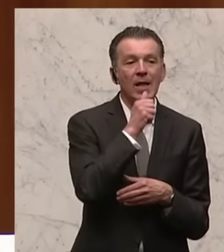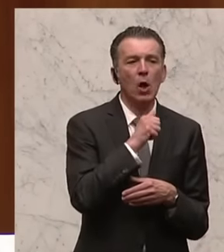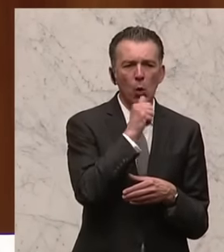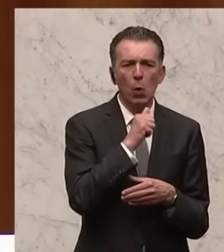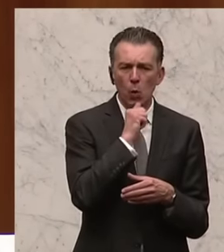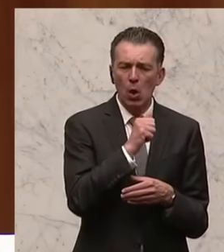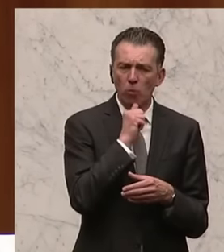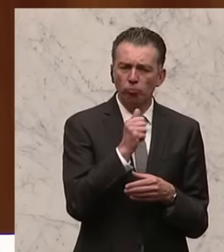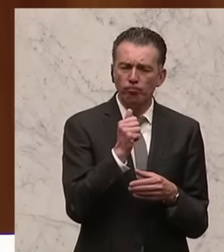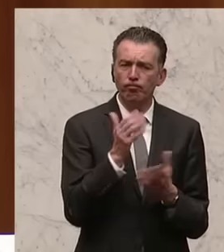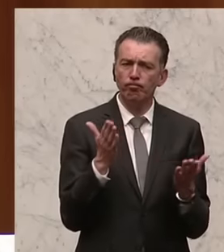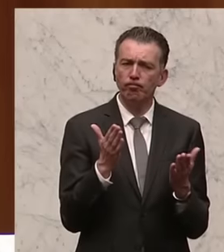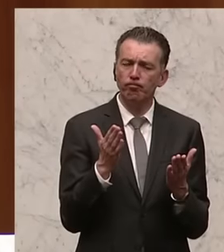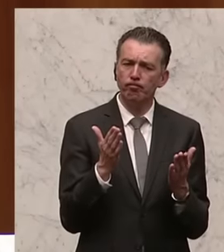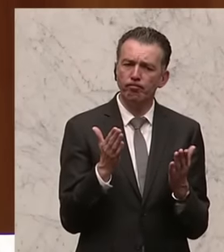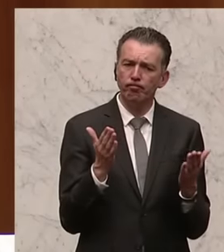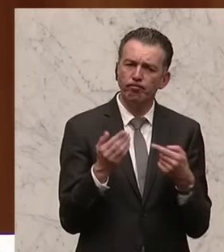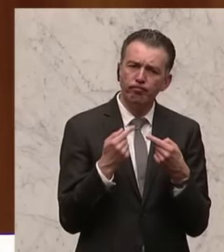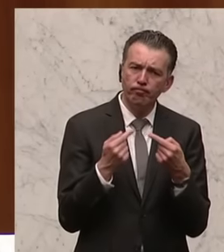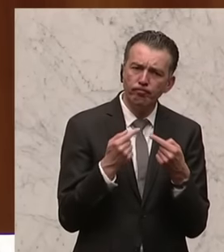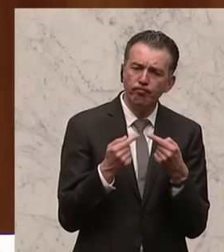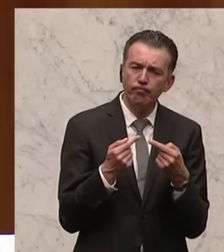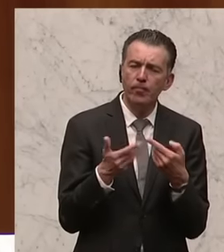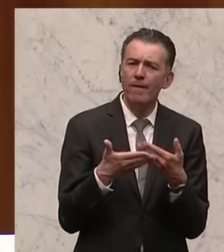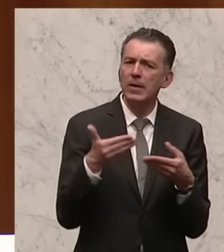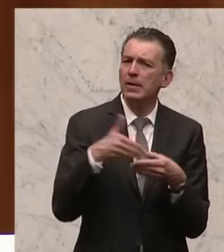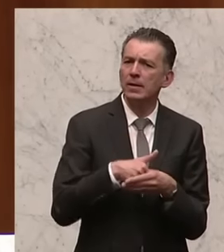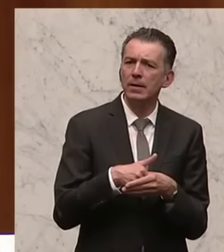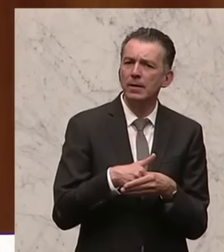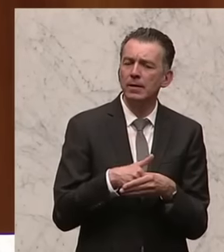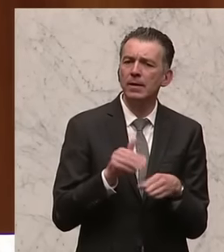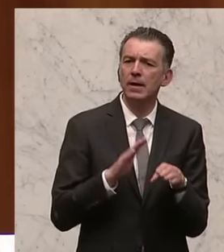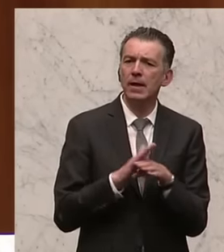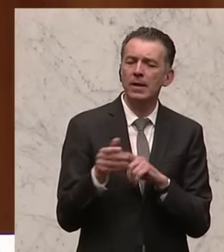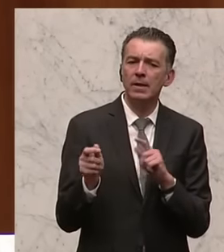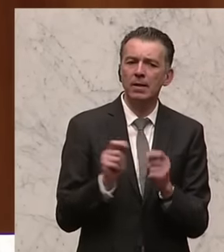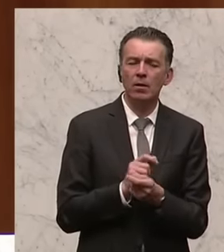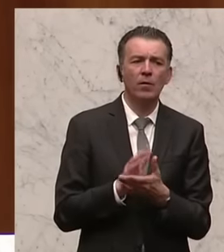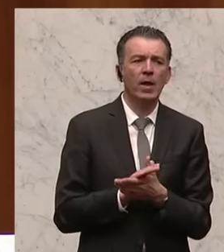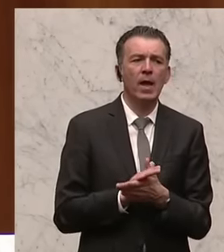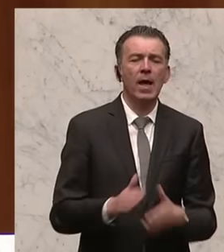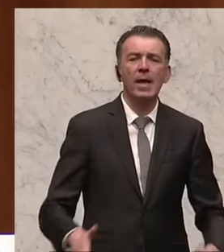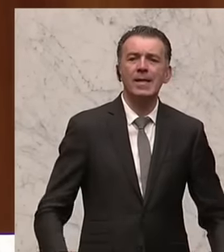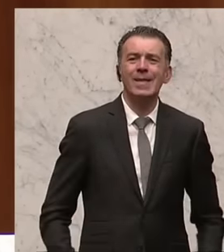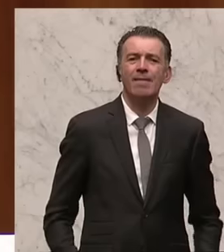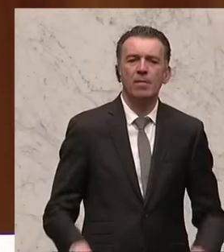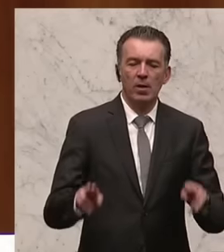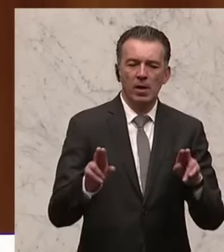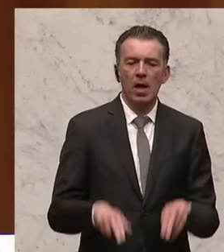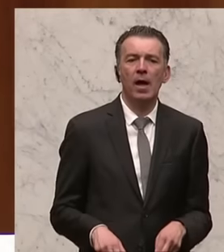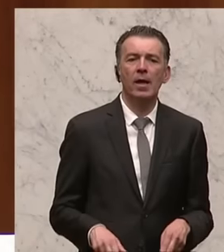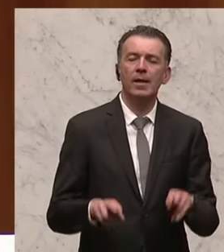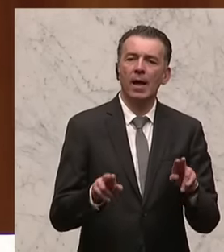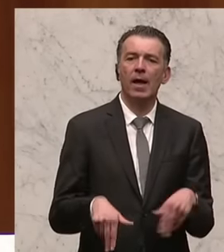Grünen vorgebracht wurde, nämlich der Punkt in der Gesetzesnovelle, der im Disziplinarrecht die Rechte